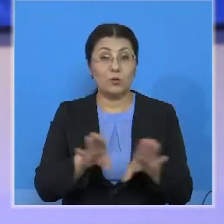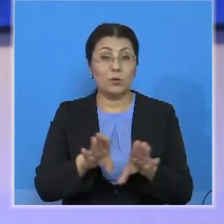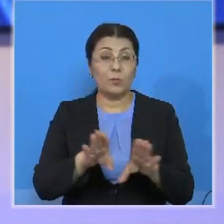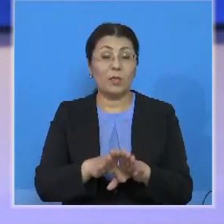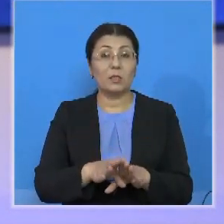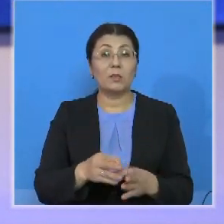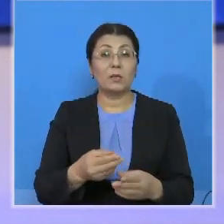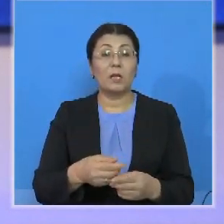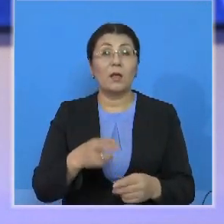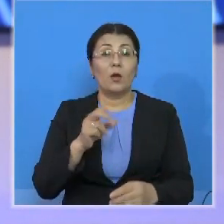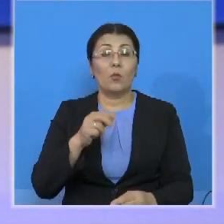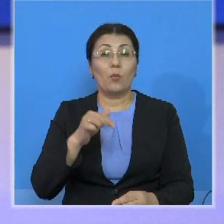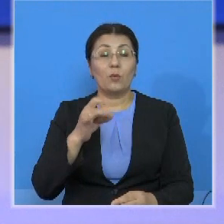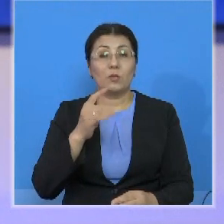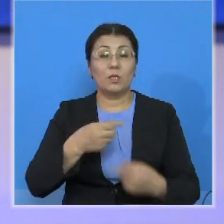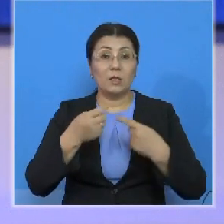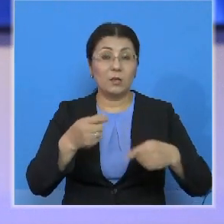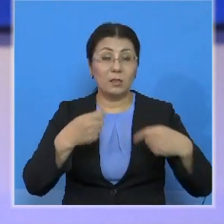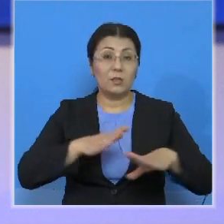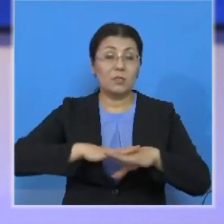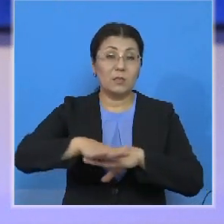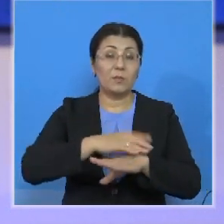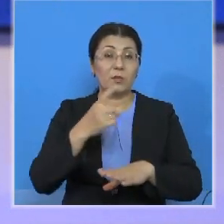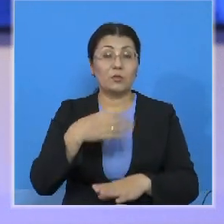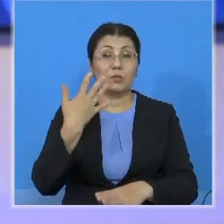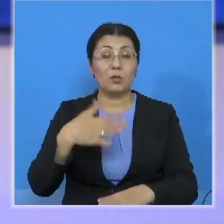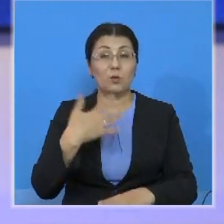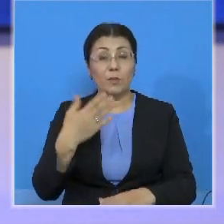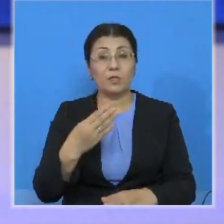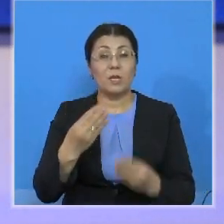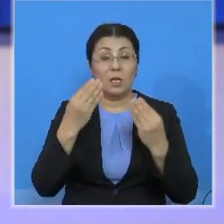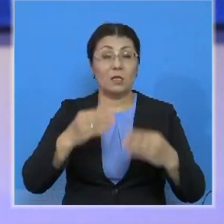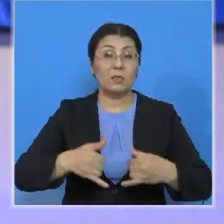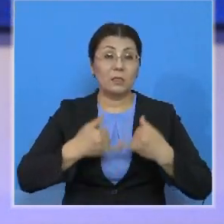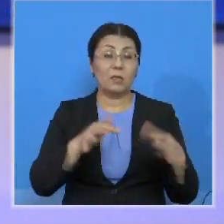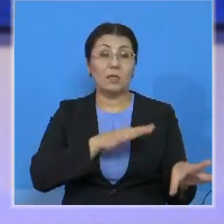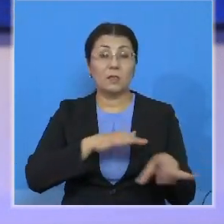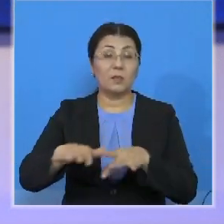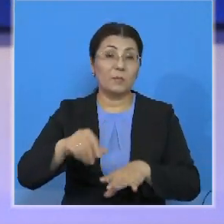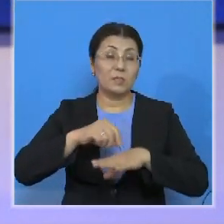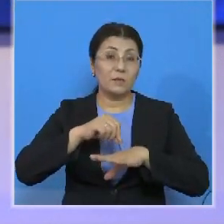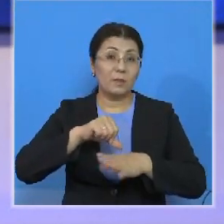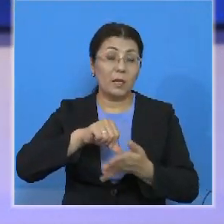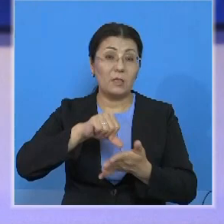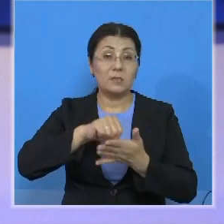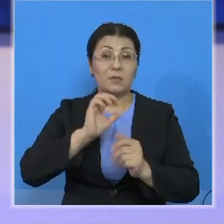Ұлы Жібек жолында орналасқан Көкжар жәрмеңкесінің 155 жылдығына арналған іс-шараның салтанатты ашылуына қатысты.